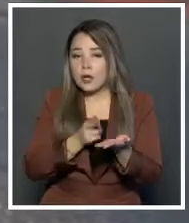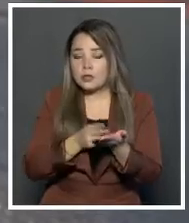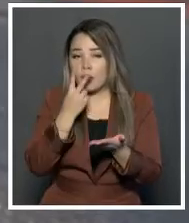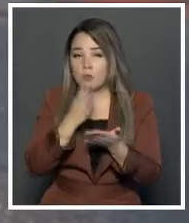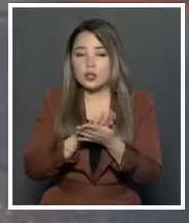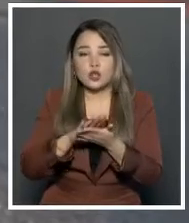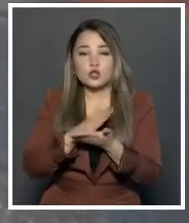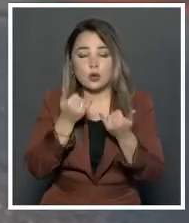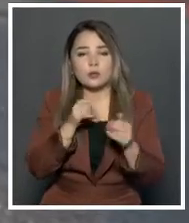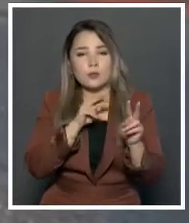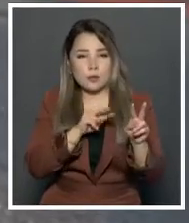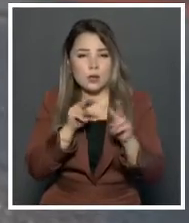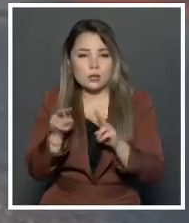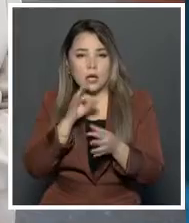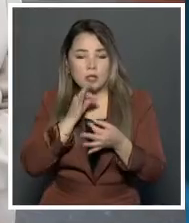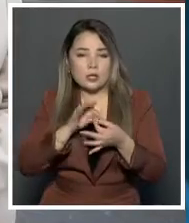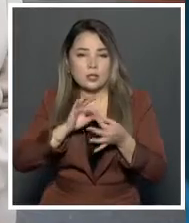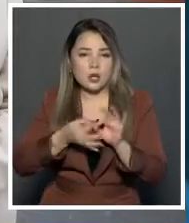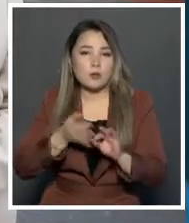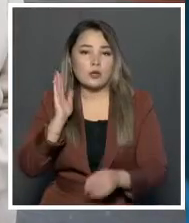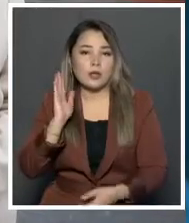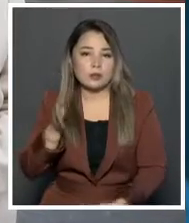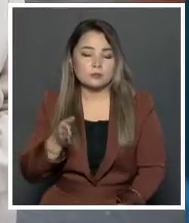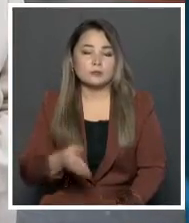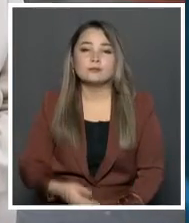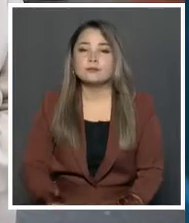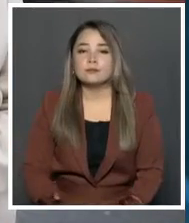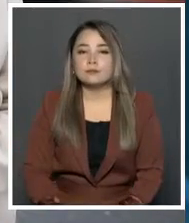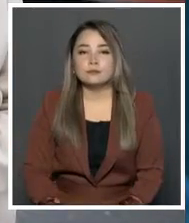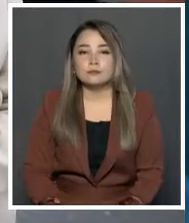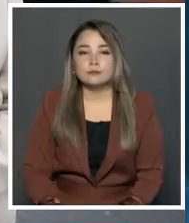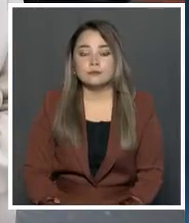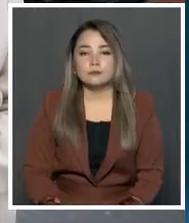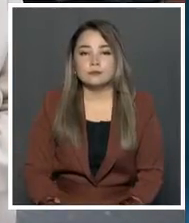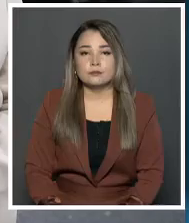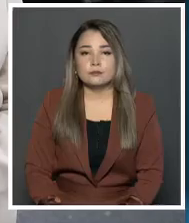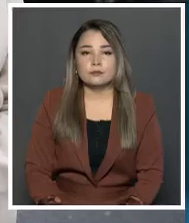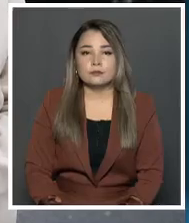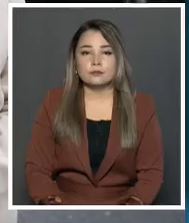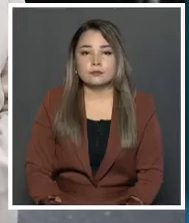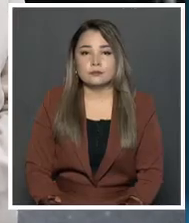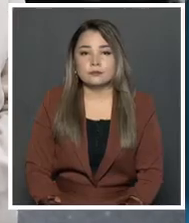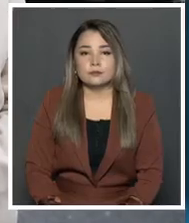Бірақ мәселе жіті бақылауда. Менде әзірге осы, Шерхан. Рахмет, Марина, біз жалғастырамыз.